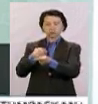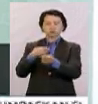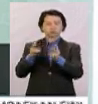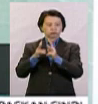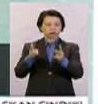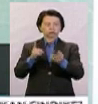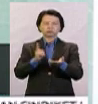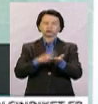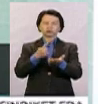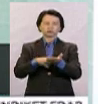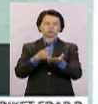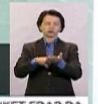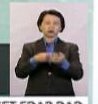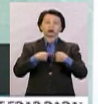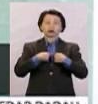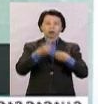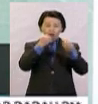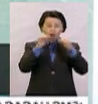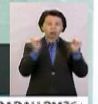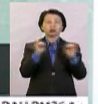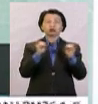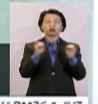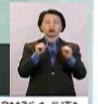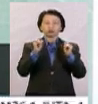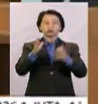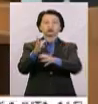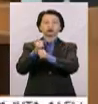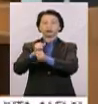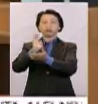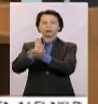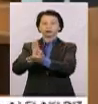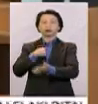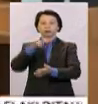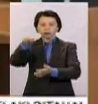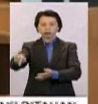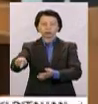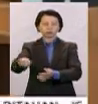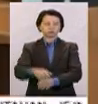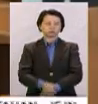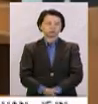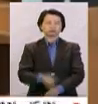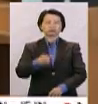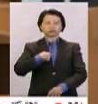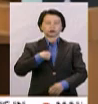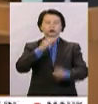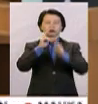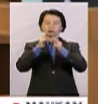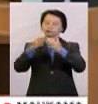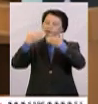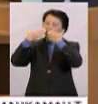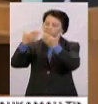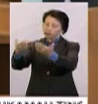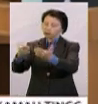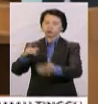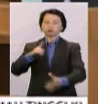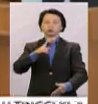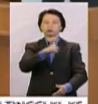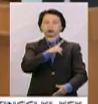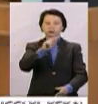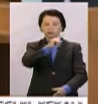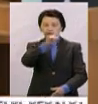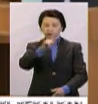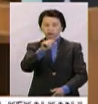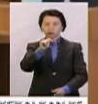yang kadang-kadang terputus bekalan makanan ini boleh mendapat bantuan. Saya tak terima kasihlah kepada zakat yang makanan